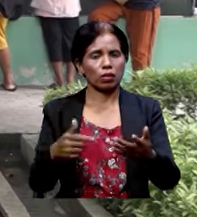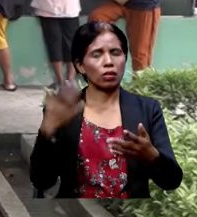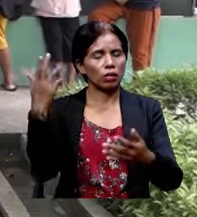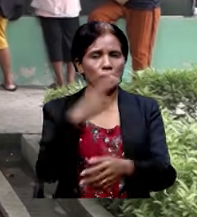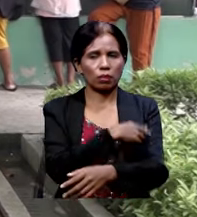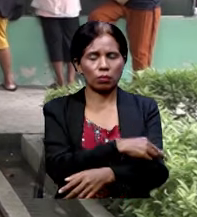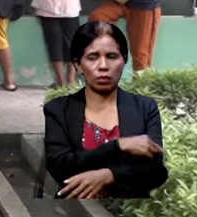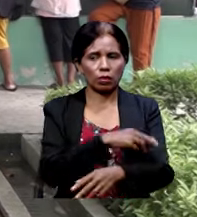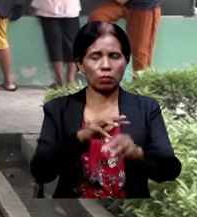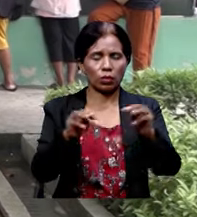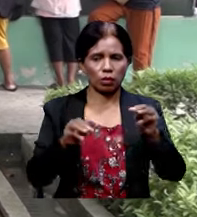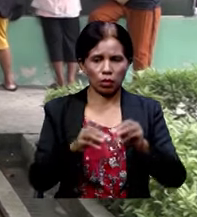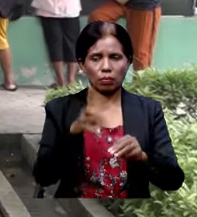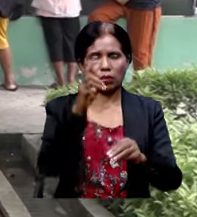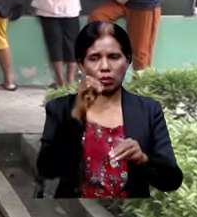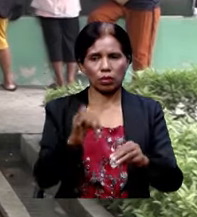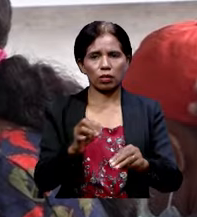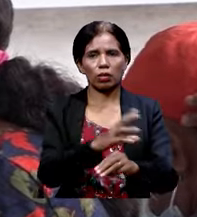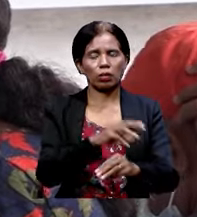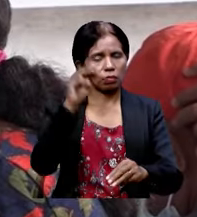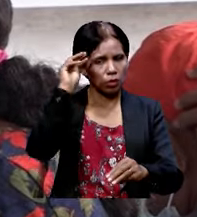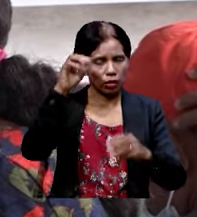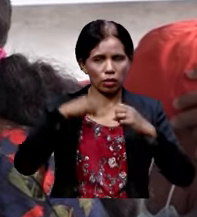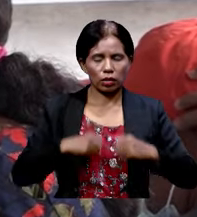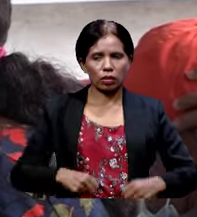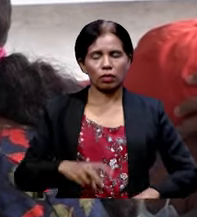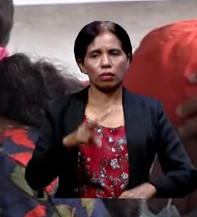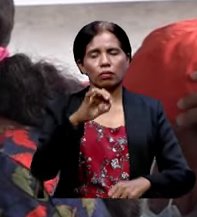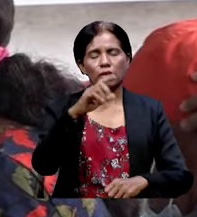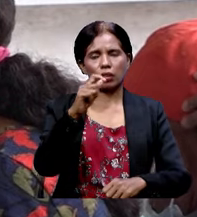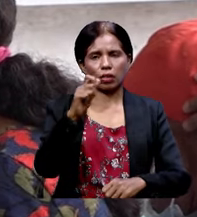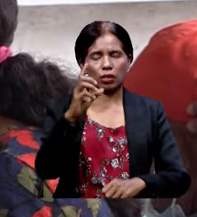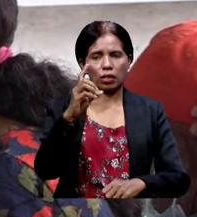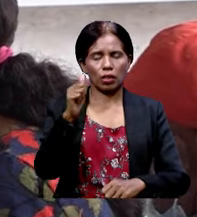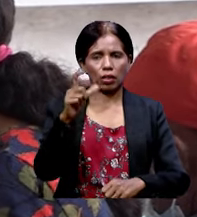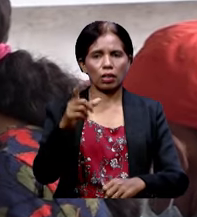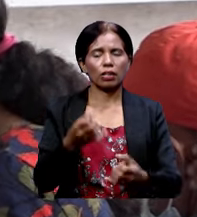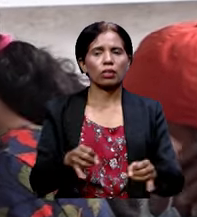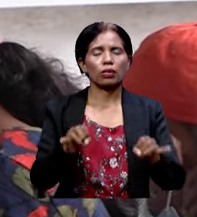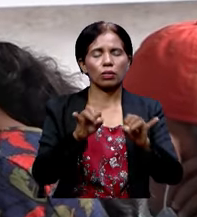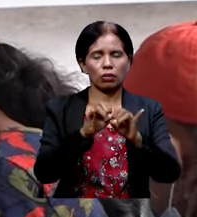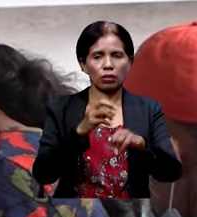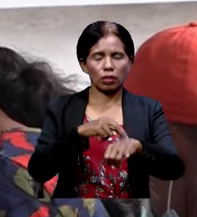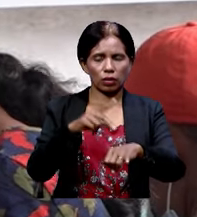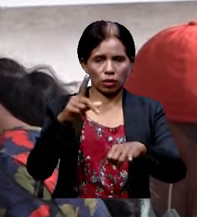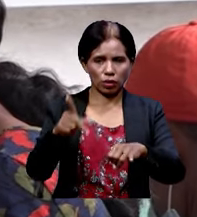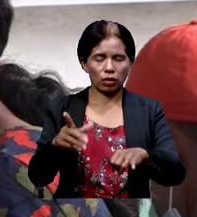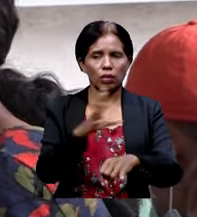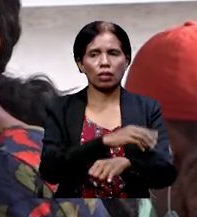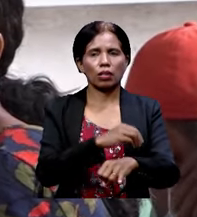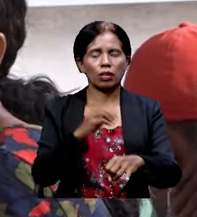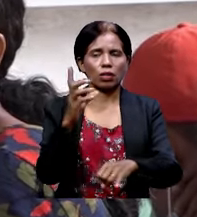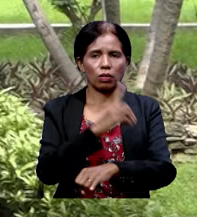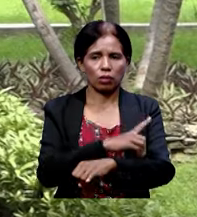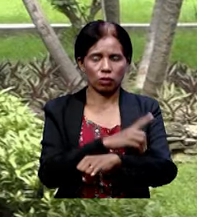fasilidadi saudi munisipi dili. Portavoz Ministeru Saudi Vidal Lopes relata, Instituto Nasional Farmasia no produto médico kada